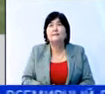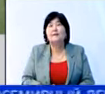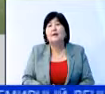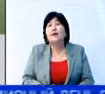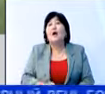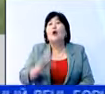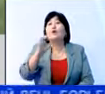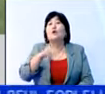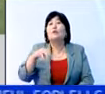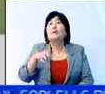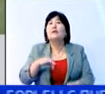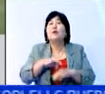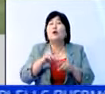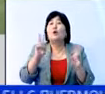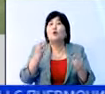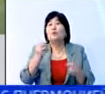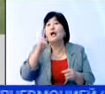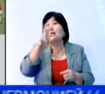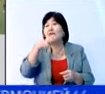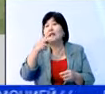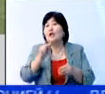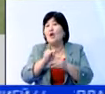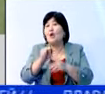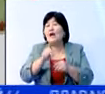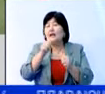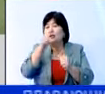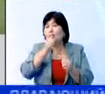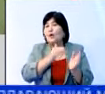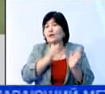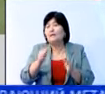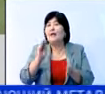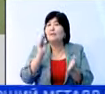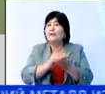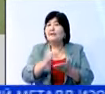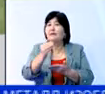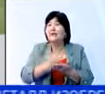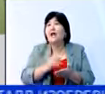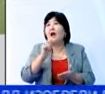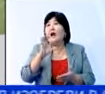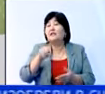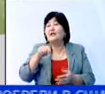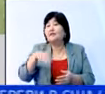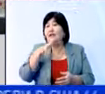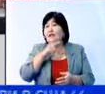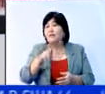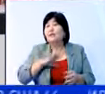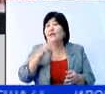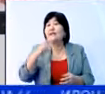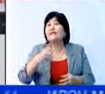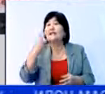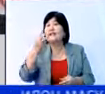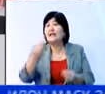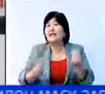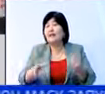Стойчо Младенов ведет клуб вот уже третий год и ежегодно выполняет поставленную задачу. Кайсар в этом сезоне провел 33